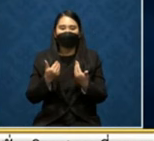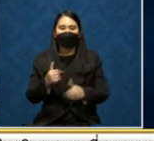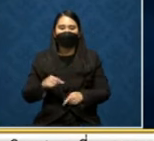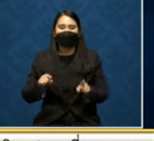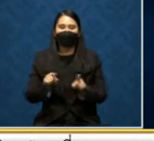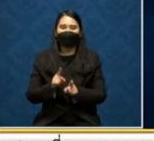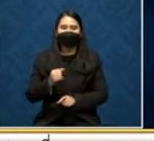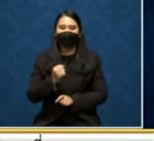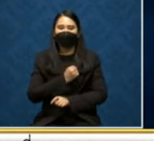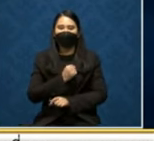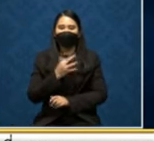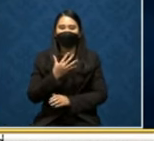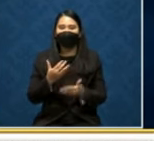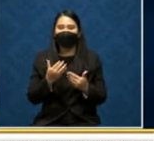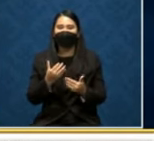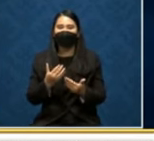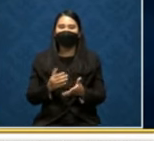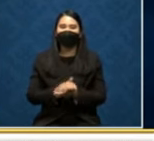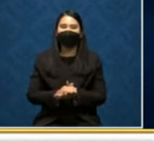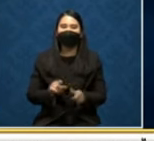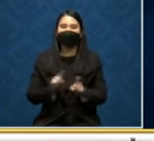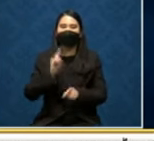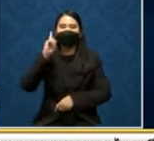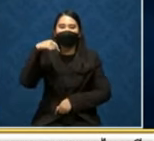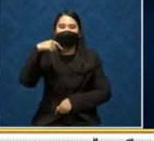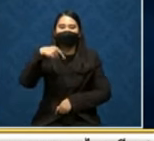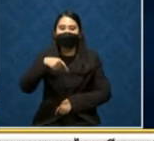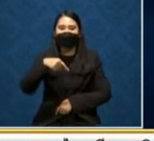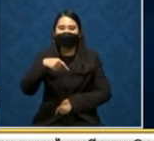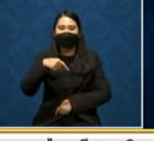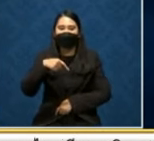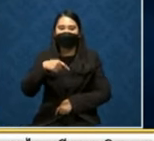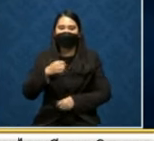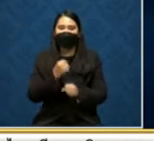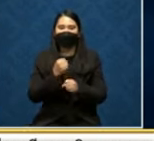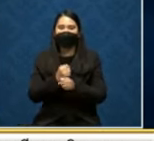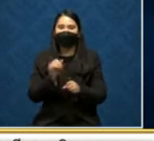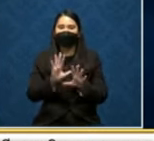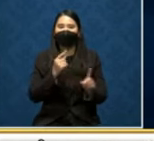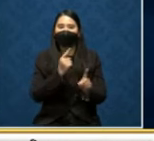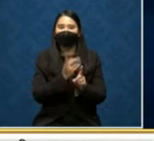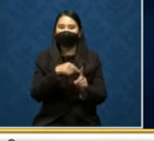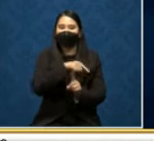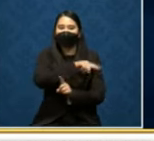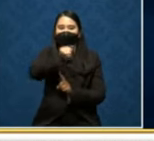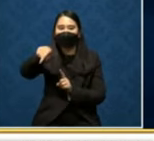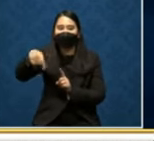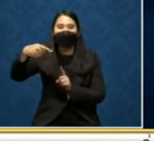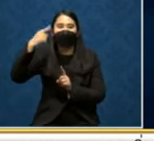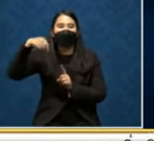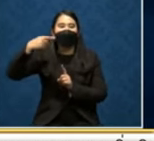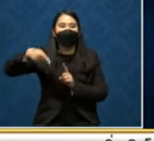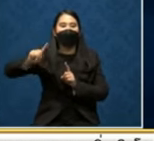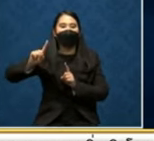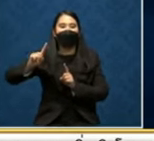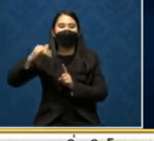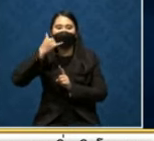โรงทนไม่ไหวใช้งานผ่านนางสาวพพานไม่ได้อีกต่อไปโทรตรงไปหานางสาวป.ปลาโดยใช้เบอร์